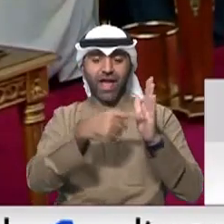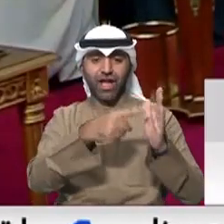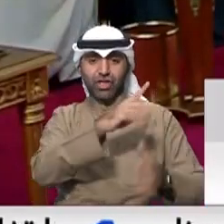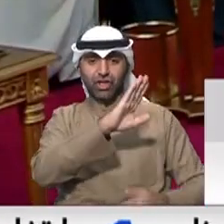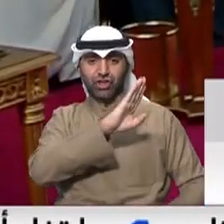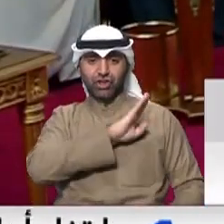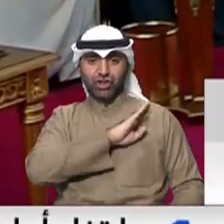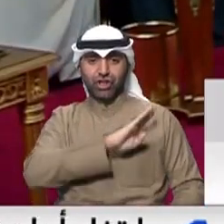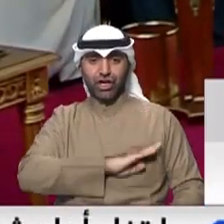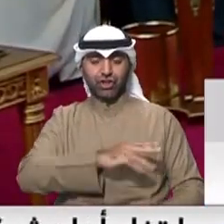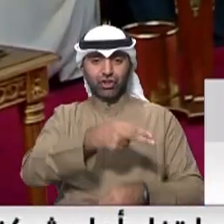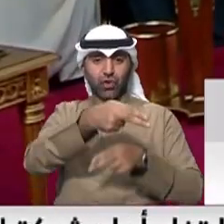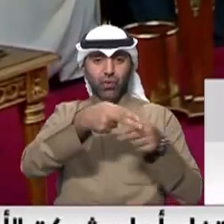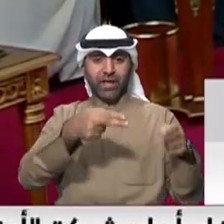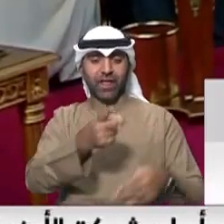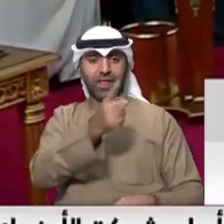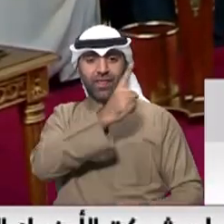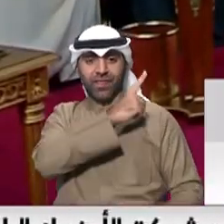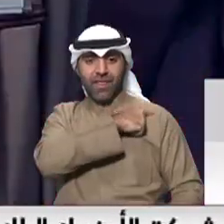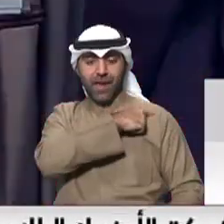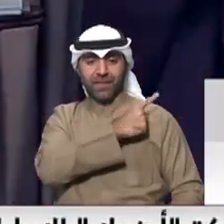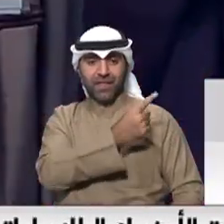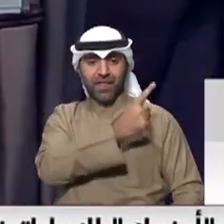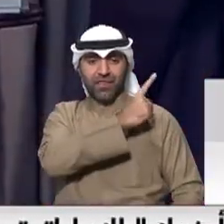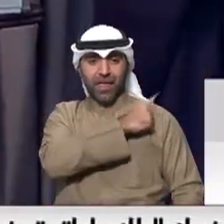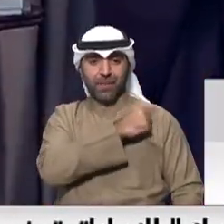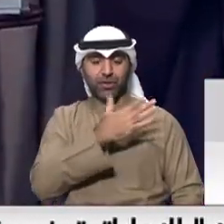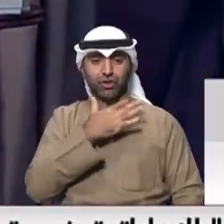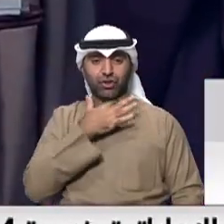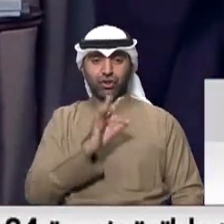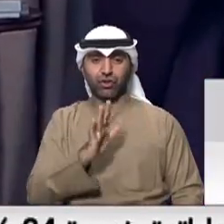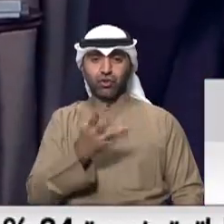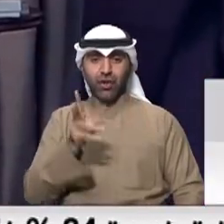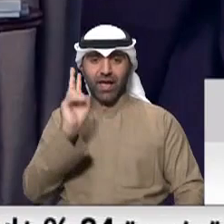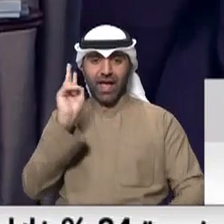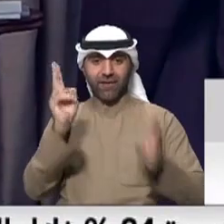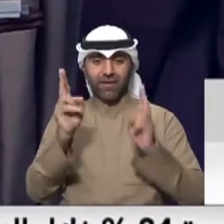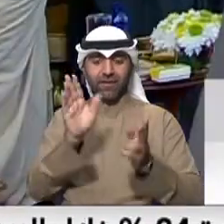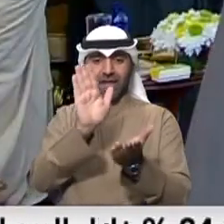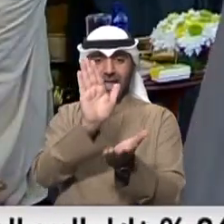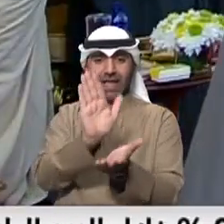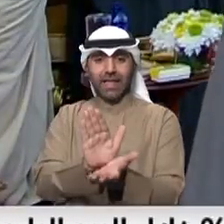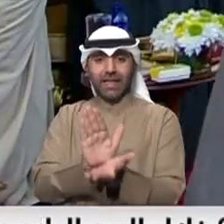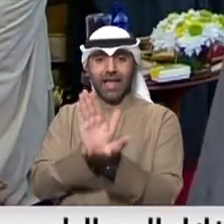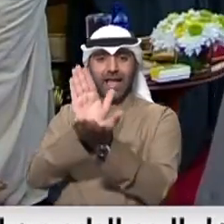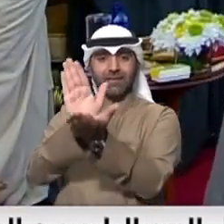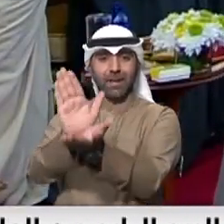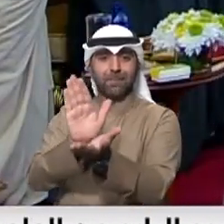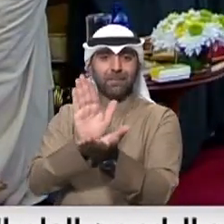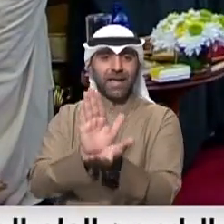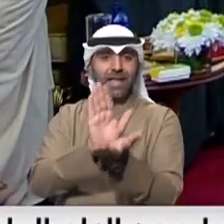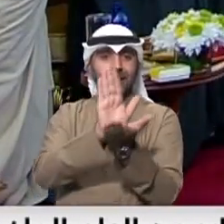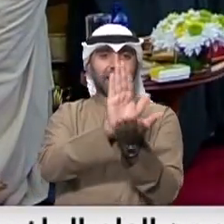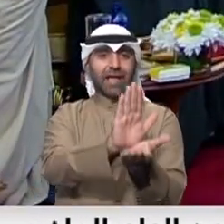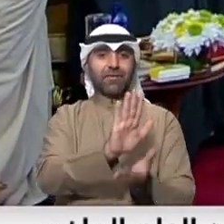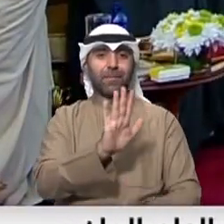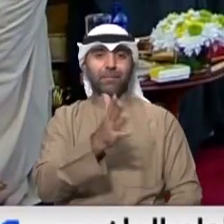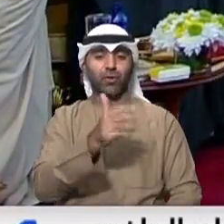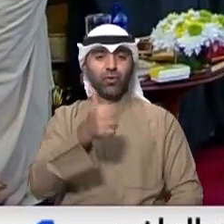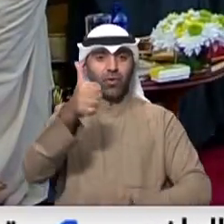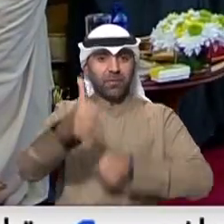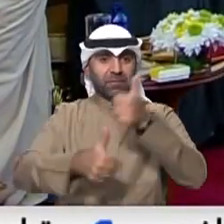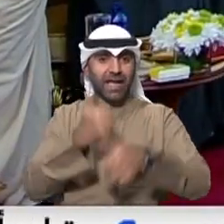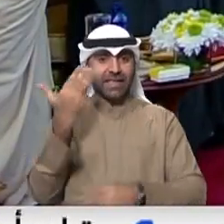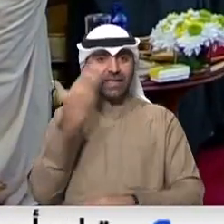البلاد الشيخ مشعل الأحمد الجابر الصباح حفظه الله ورعاه القائد الأعلى للقوات المسلحة بتوزيع الجوائز